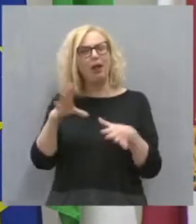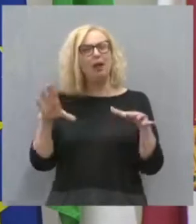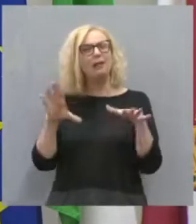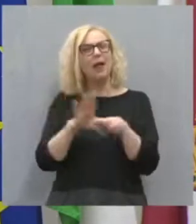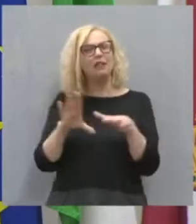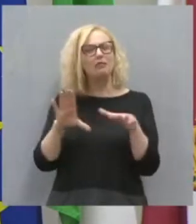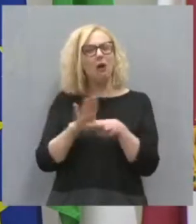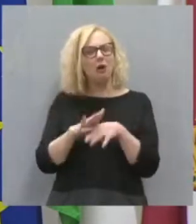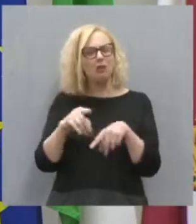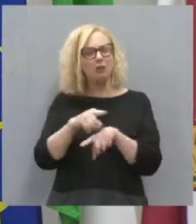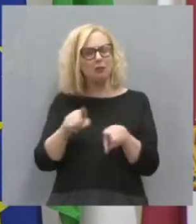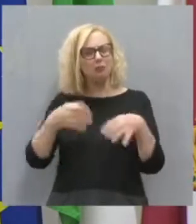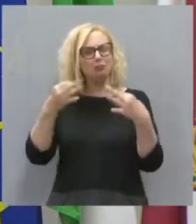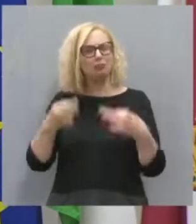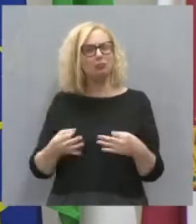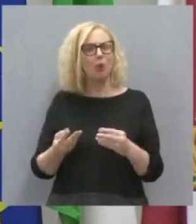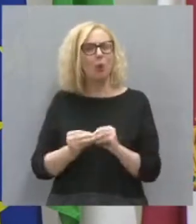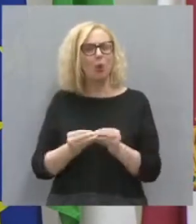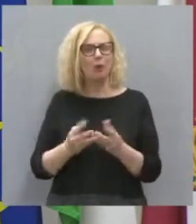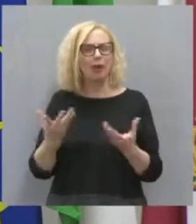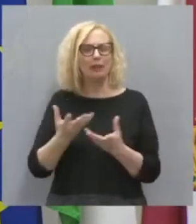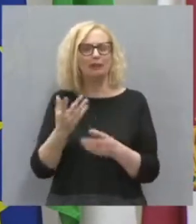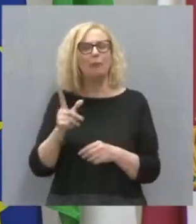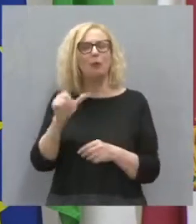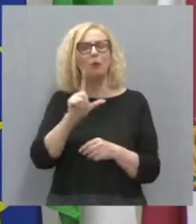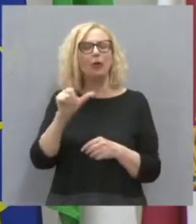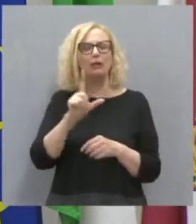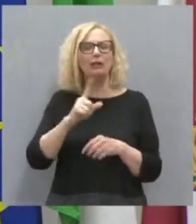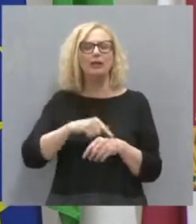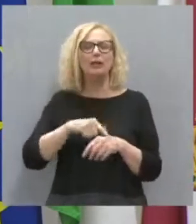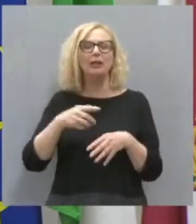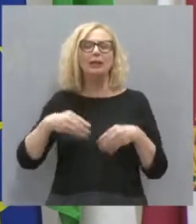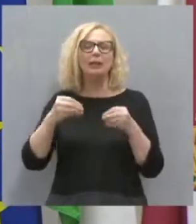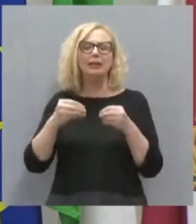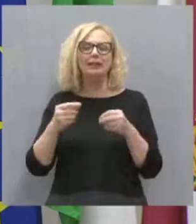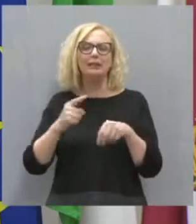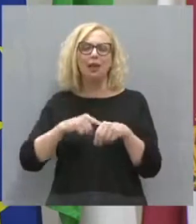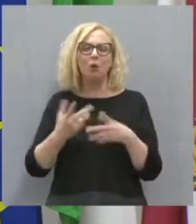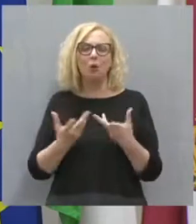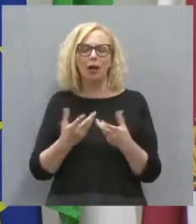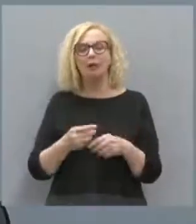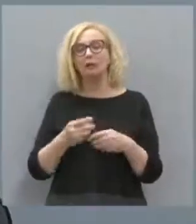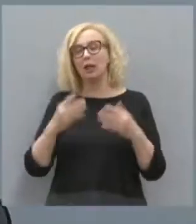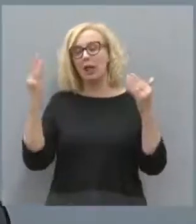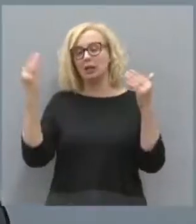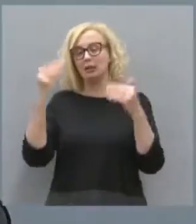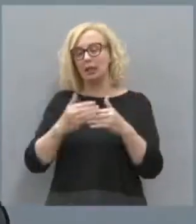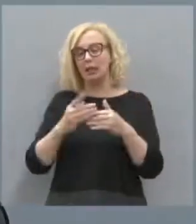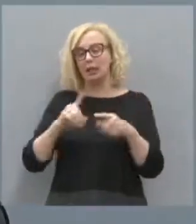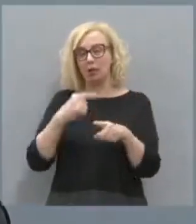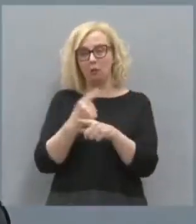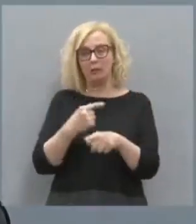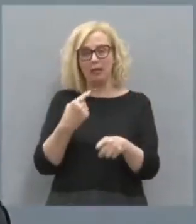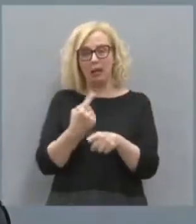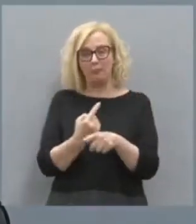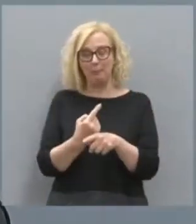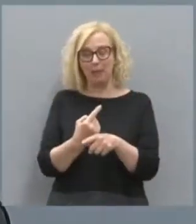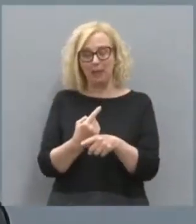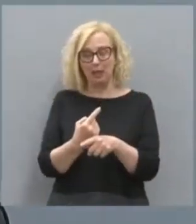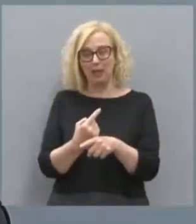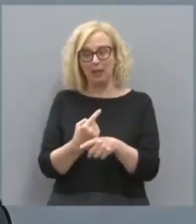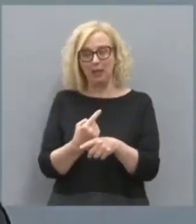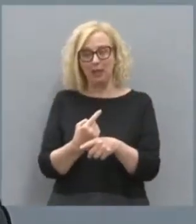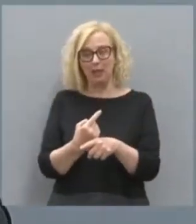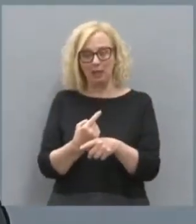le modalità per esempio lunedì prenotazioni da che ora come sempre la sera come sempre stato in questi momenti